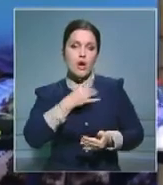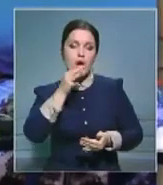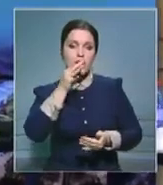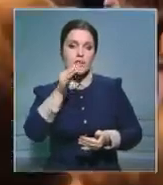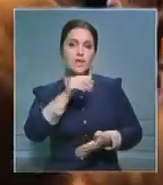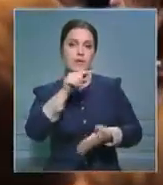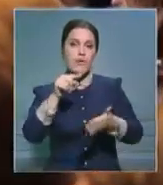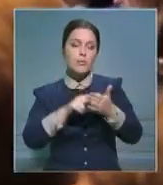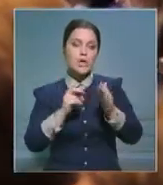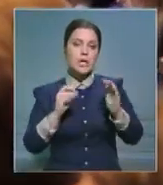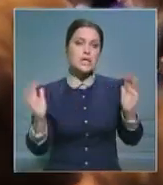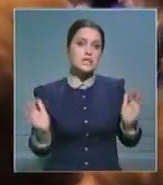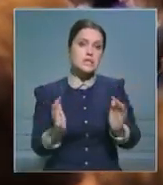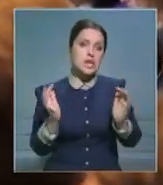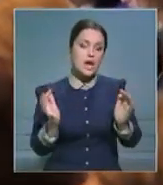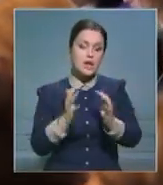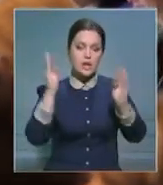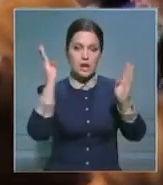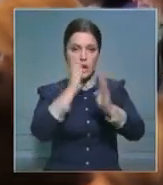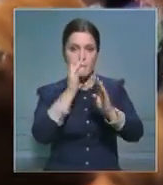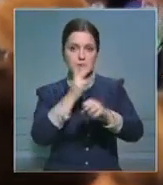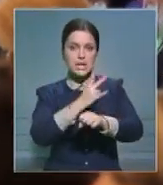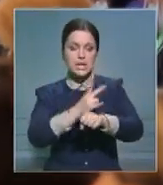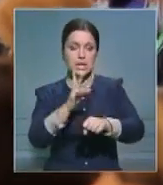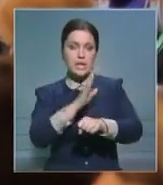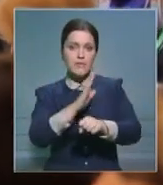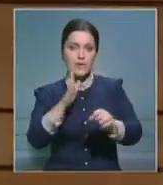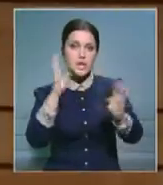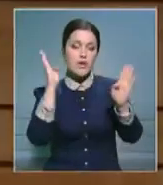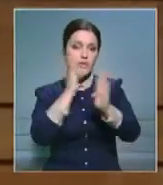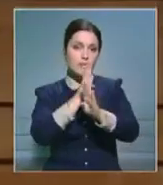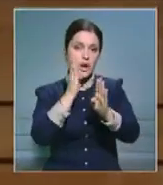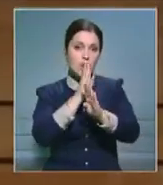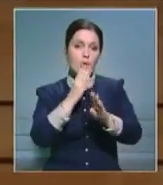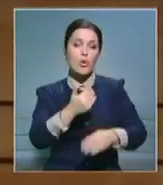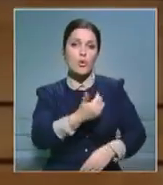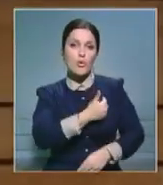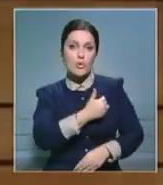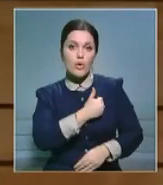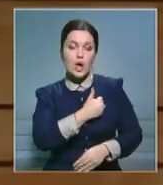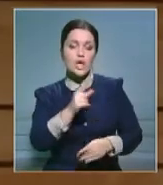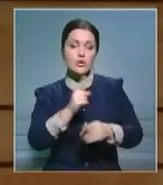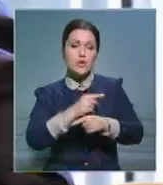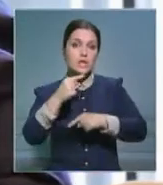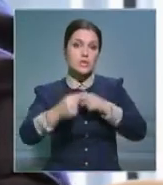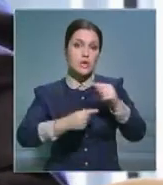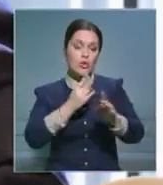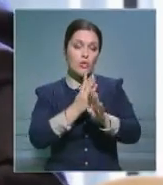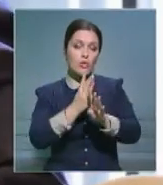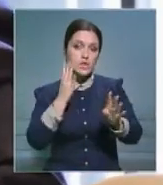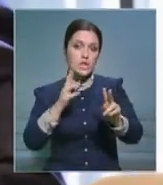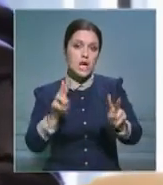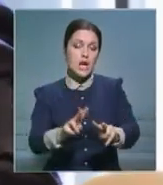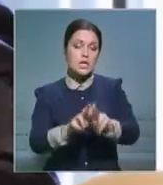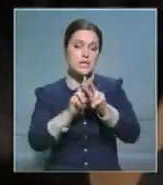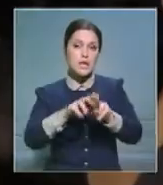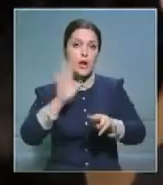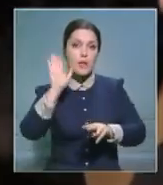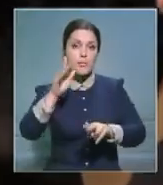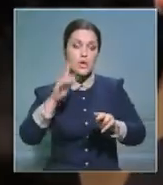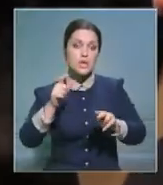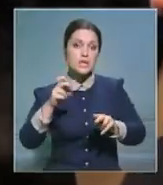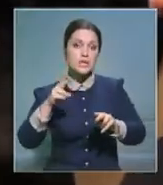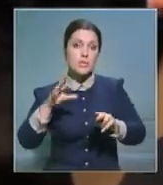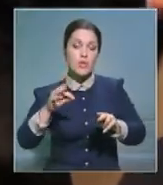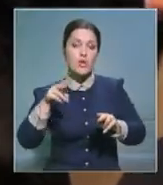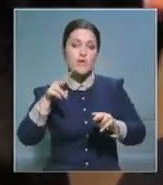как сохранить климат, не навредив экологии. Следующая очередь за Астаной. Столице Казахстана предстоит помочь всему